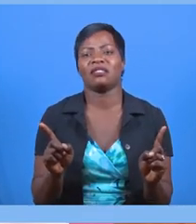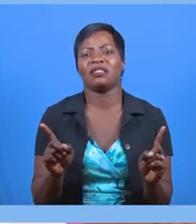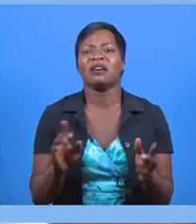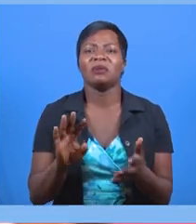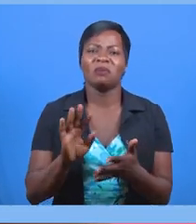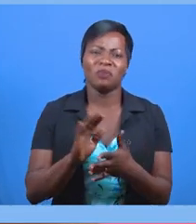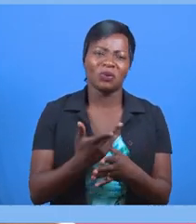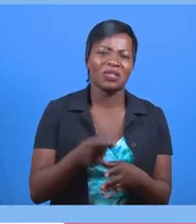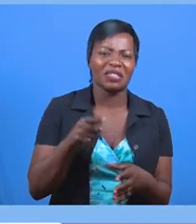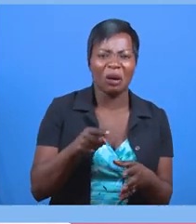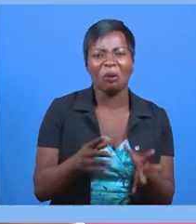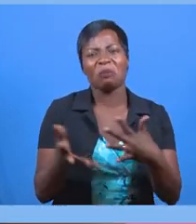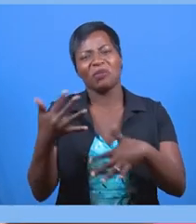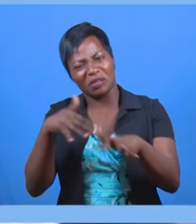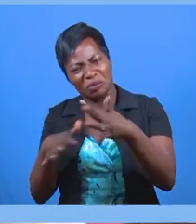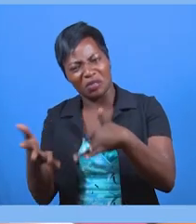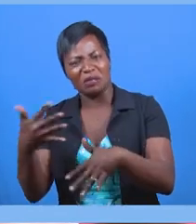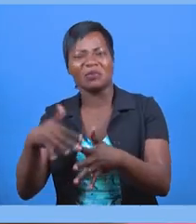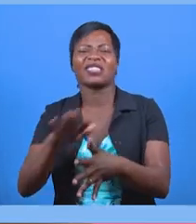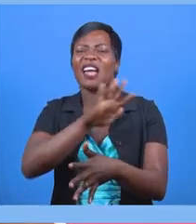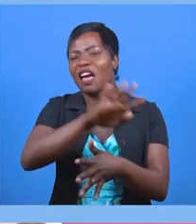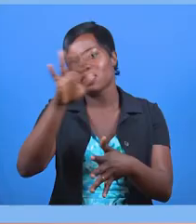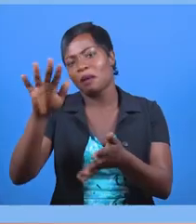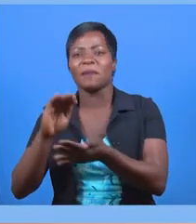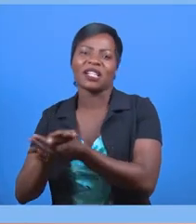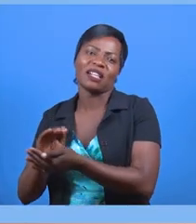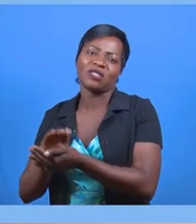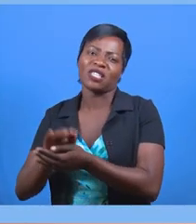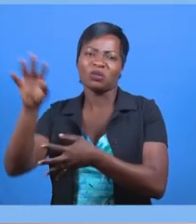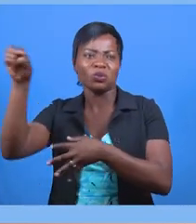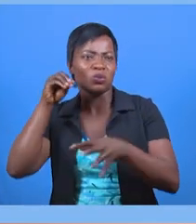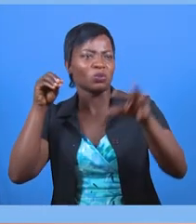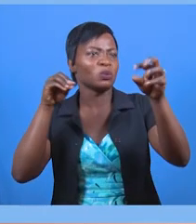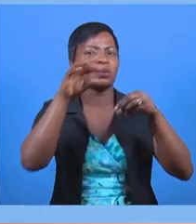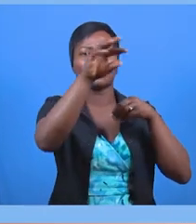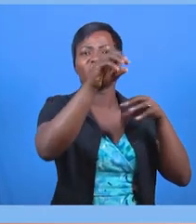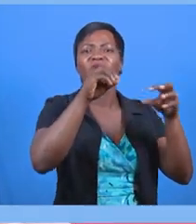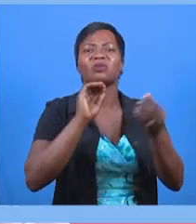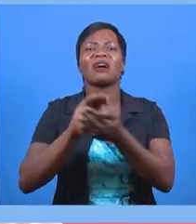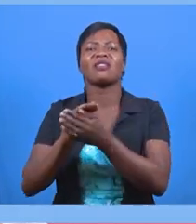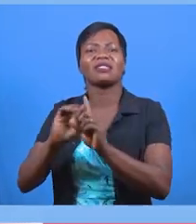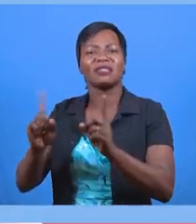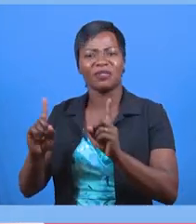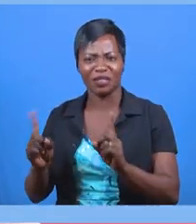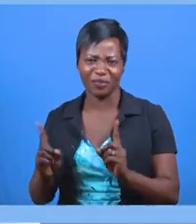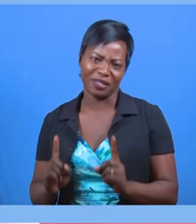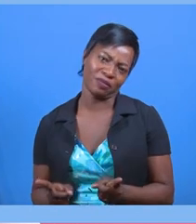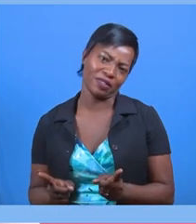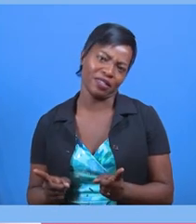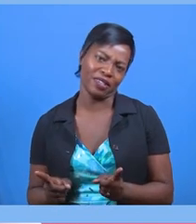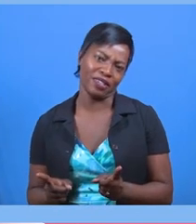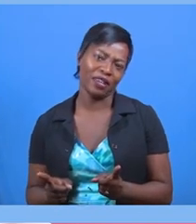nyimo, dzine nyemba, dzine tsika dzakawanda dzatiri kutora. Zvavhengana. Zvavhengana